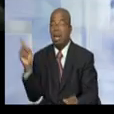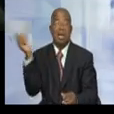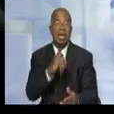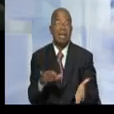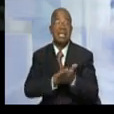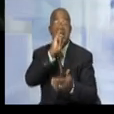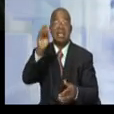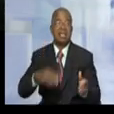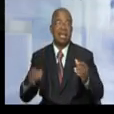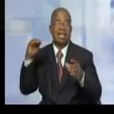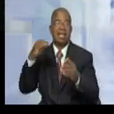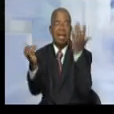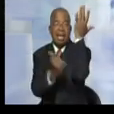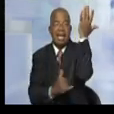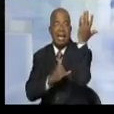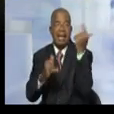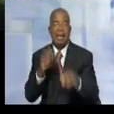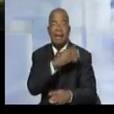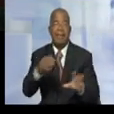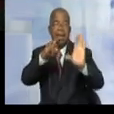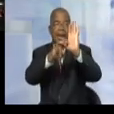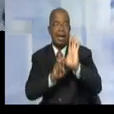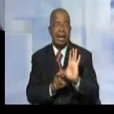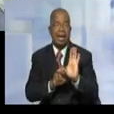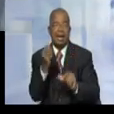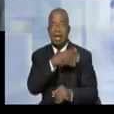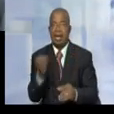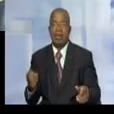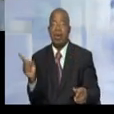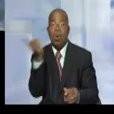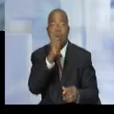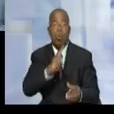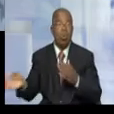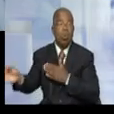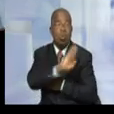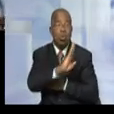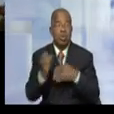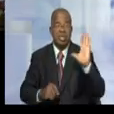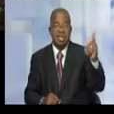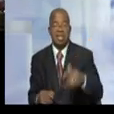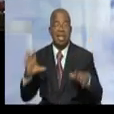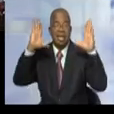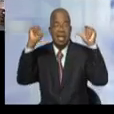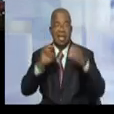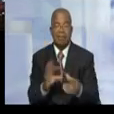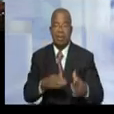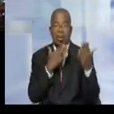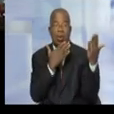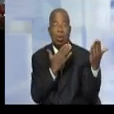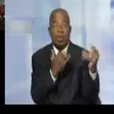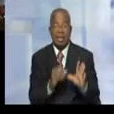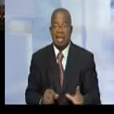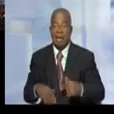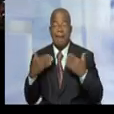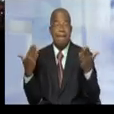nouveau gouvernement. Et l'après Viktor Yanukovych, prototype européen, russe et américain. Un mandat d'arrêt a